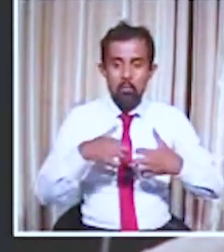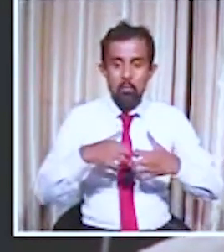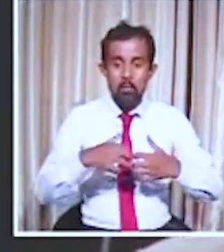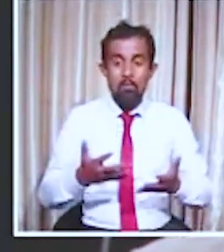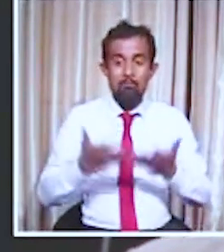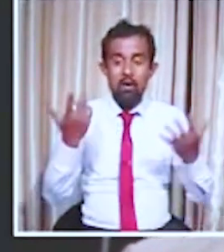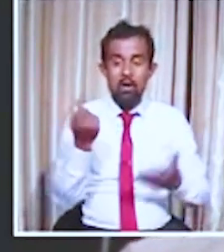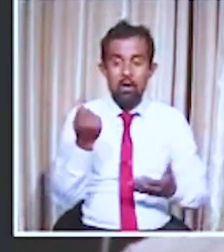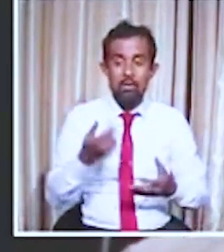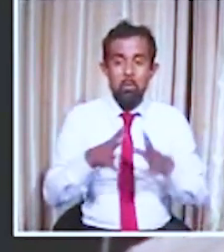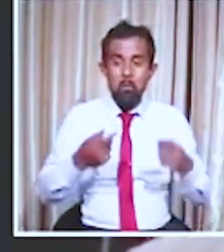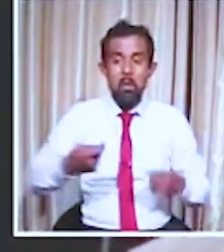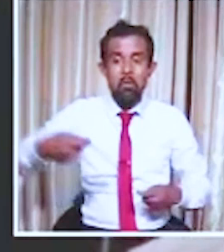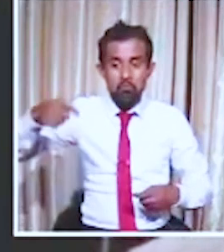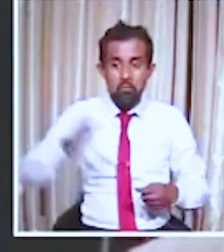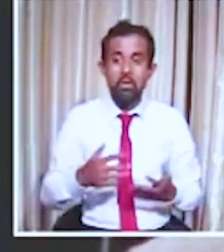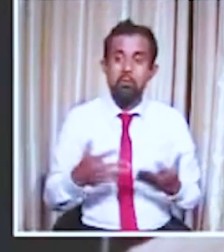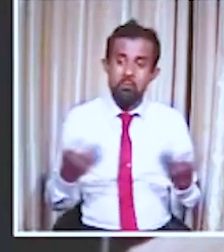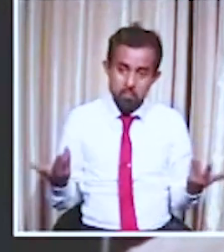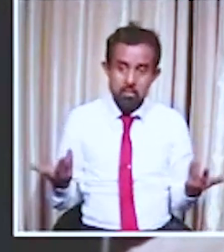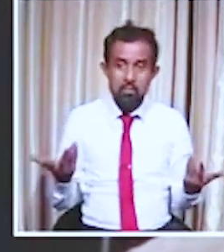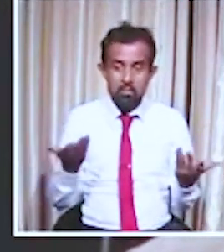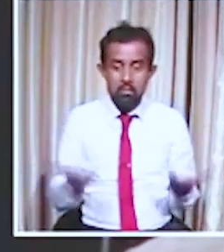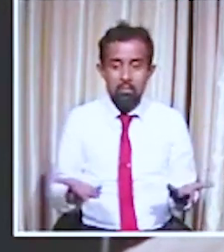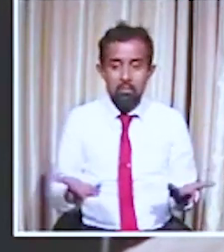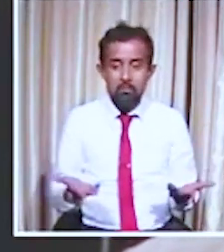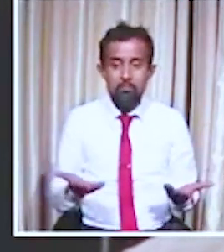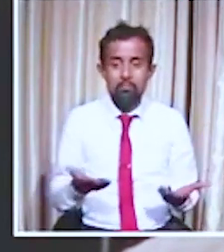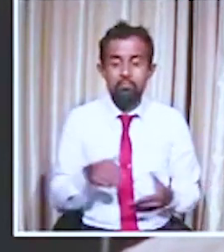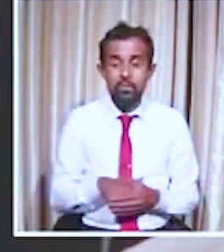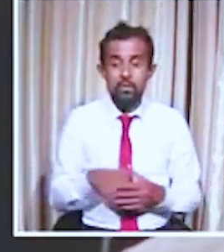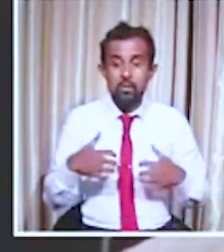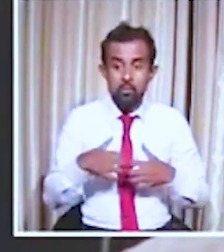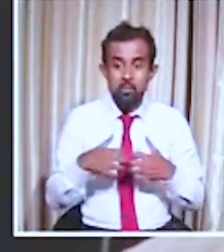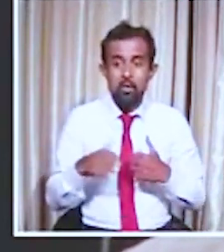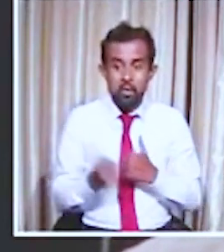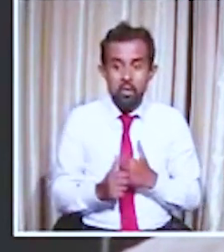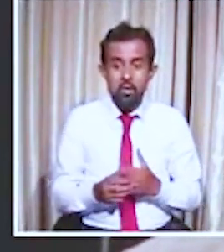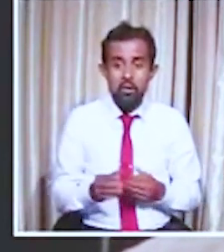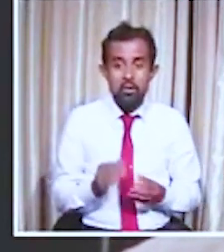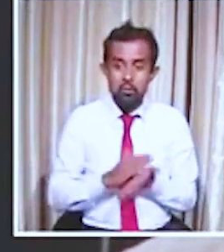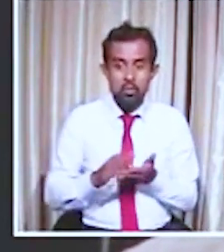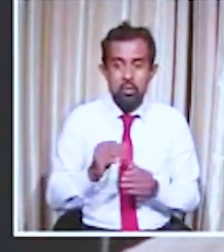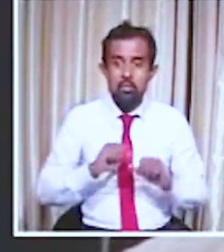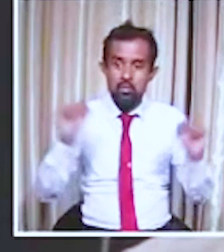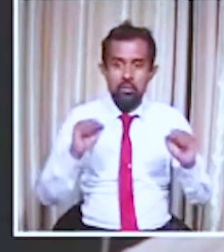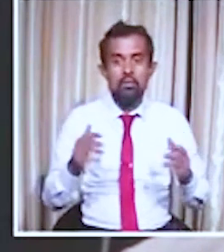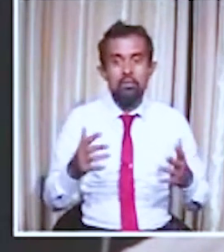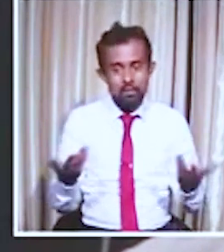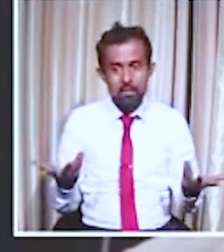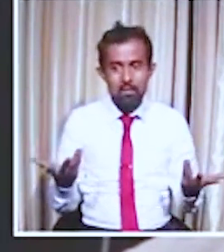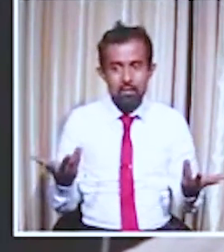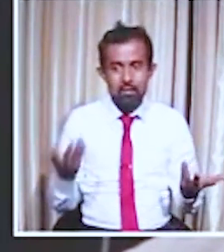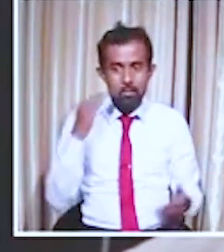சூழ்நிலையை எமது மக்களுக்கு உருவாக்காமல் நாம் தடுத்திருந்தால் இந்த மக்கள் போராட்டம் அறகலை என்பது உருவாகி இருக்காது. எனவே இந்த மக்கள் போராட்டம் மக்களின்